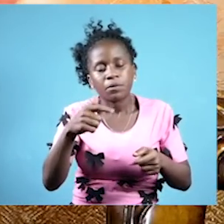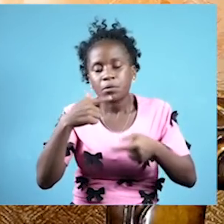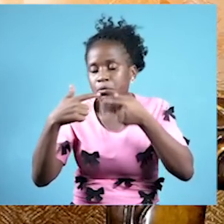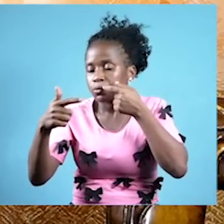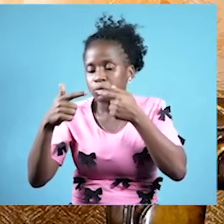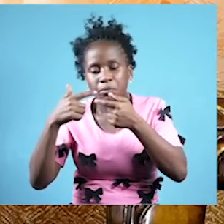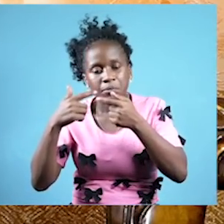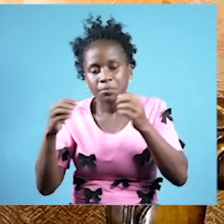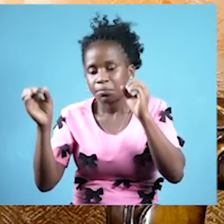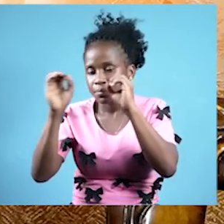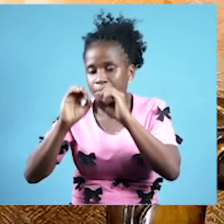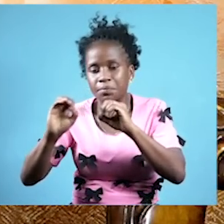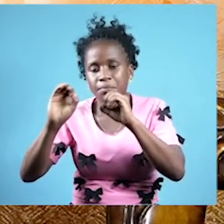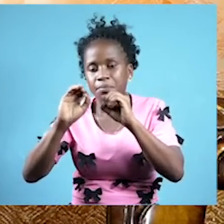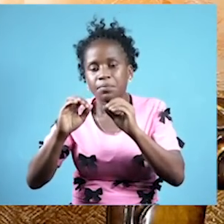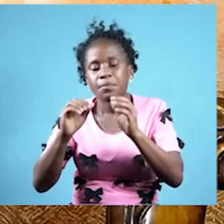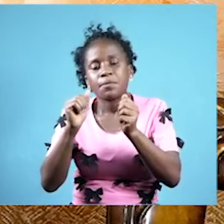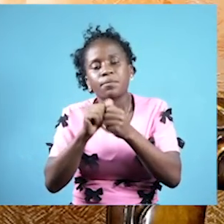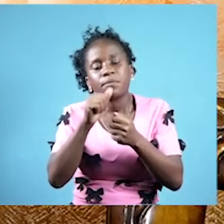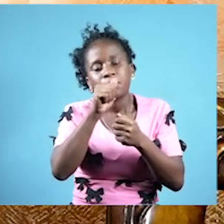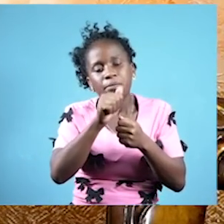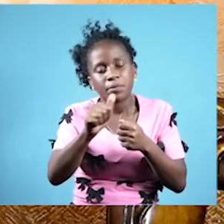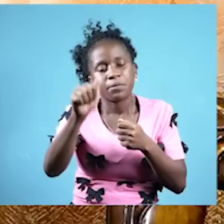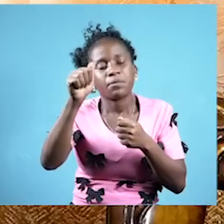yanajionyesha. Una haja ya kuzungumza.